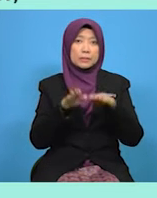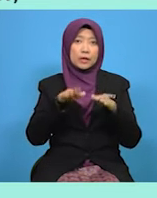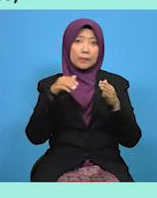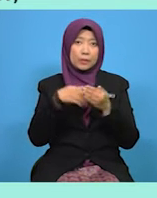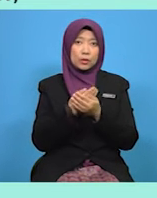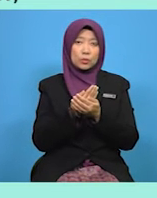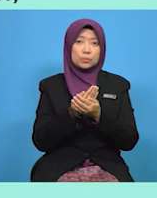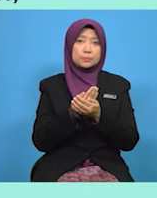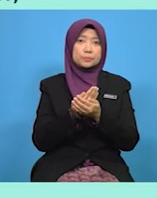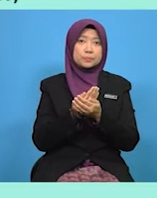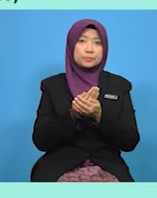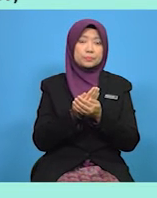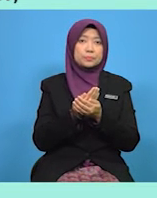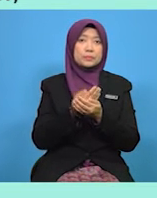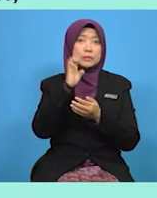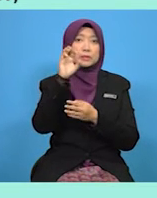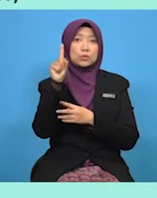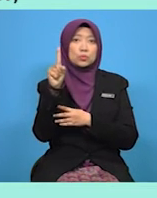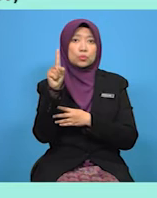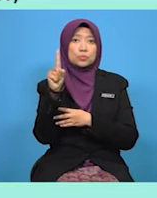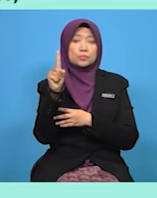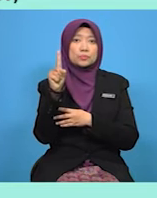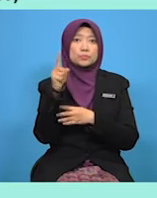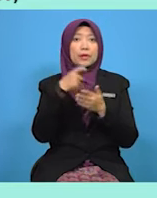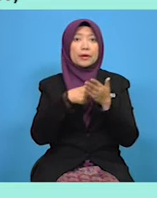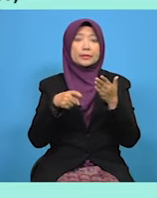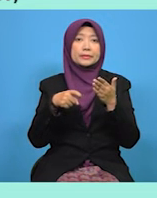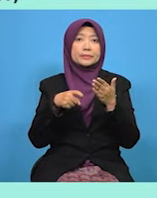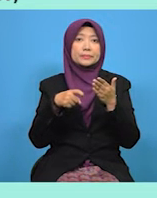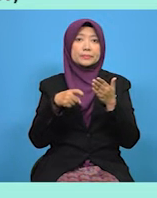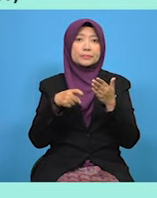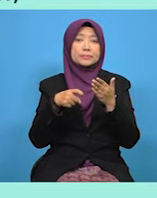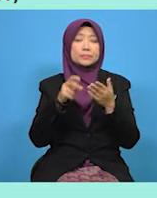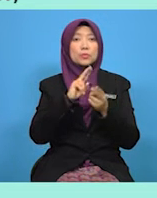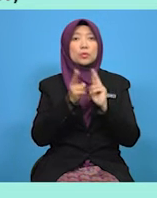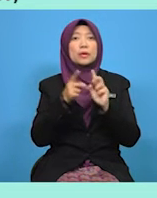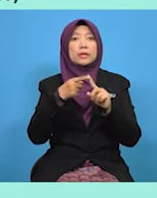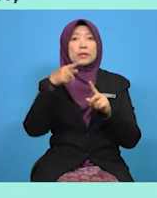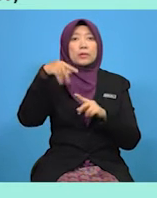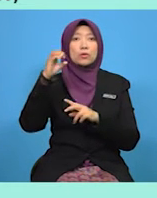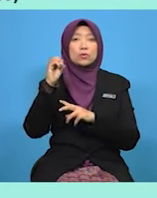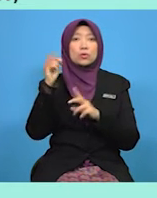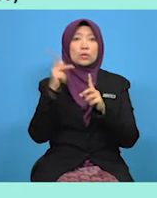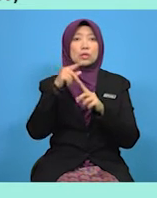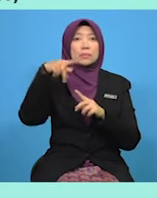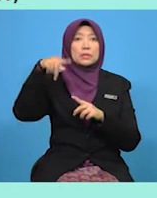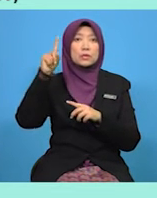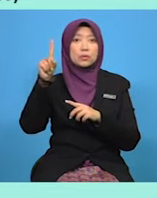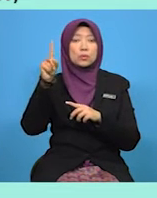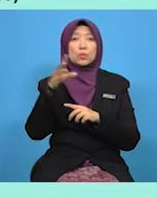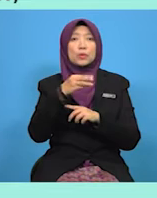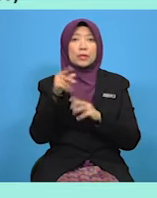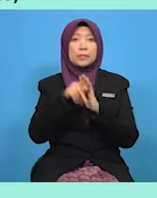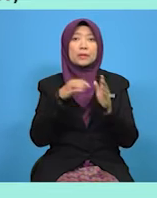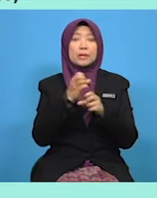Keseimbangan baru dicapai pada E1, harga meningkat dari P0 ke P1